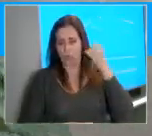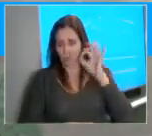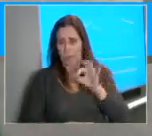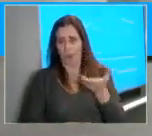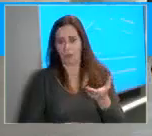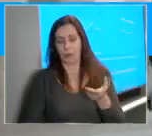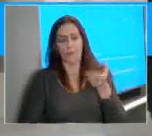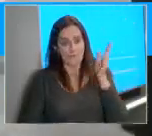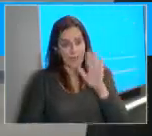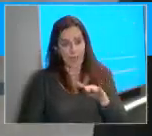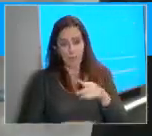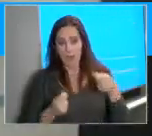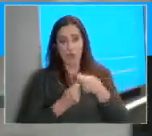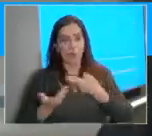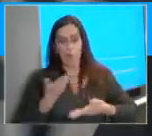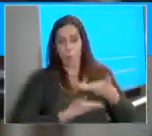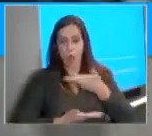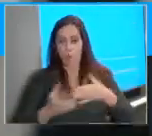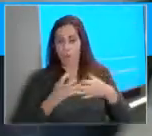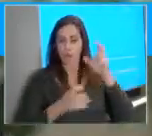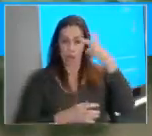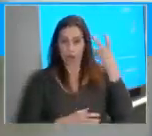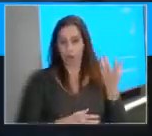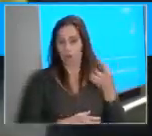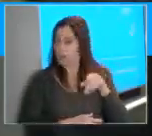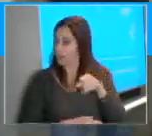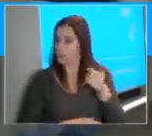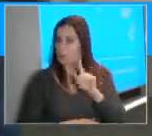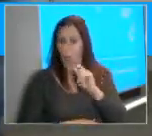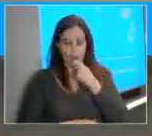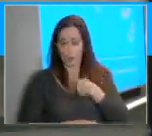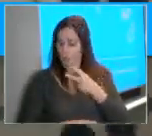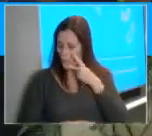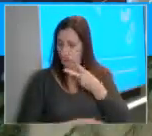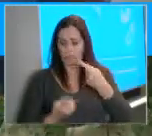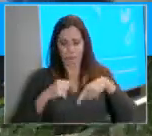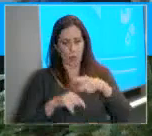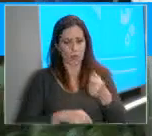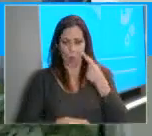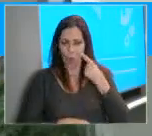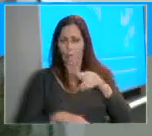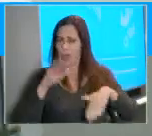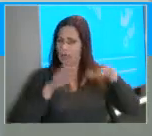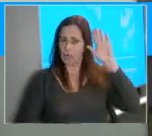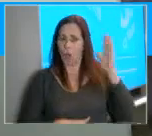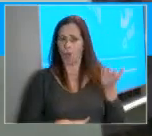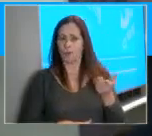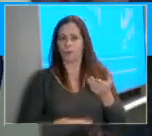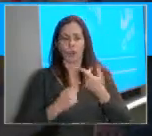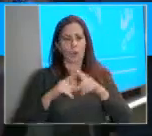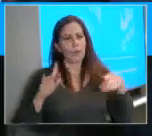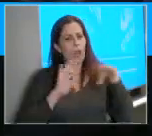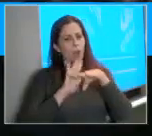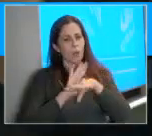כאלה. וחוץ מזה, השיתוף פעולה שלהם עם המפלגות הערביות, גם זה לא סוד. אנחנו רואים את זה בוועדות כספים, רואים בהצבעות, על כל